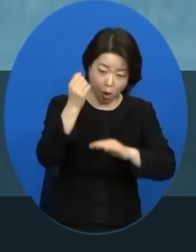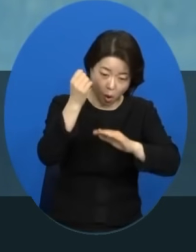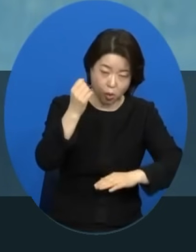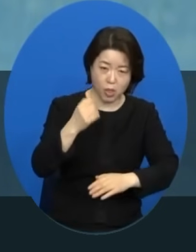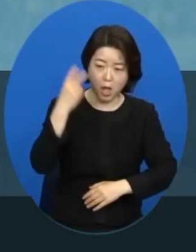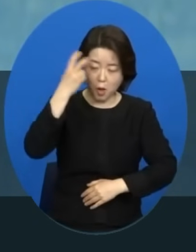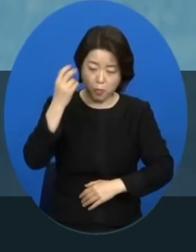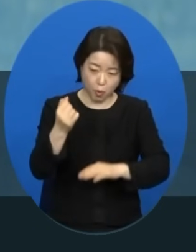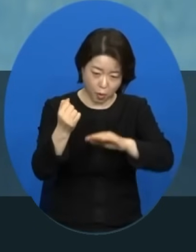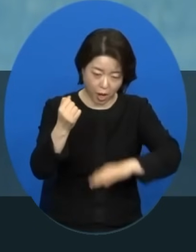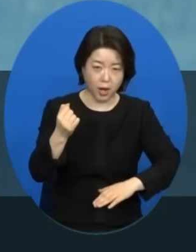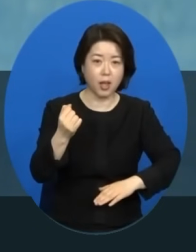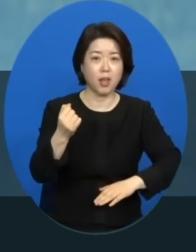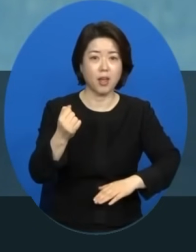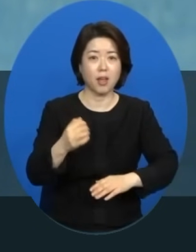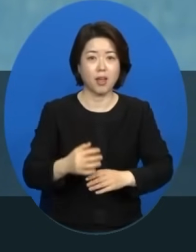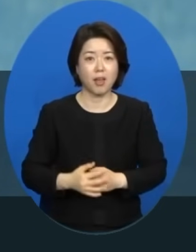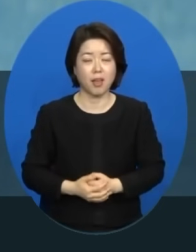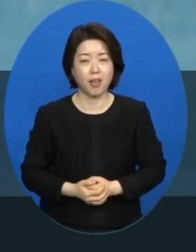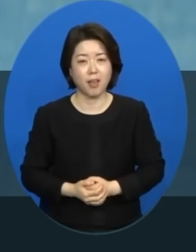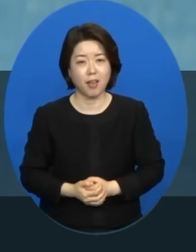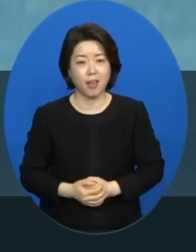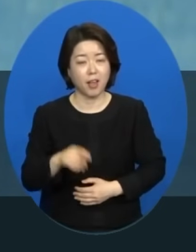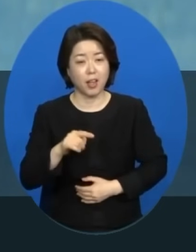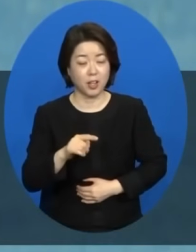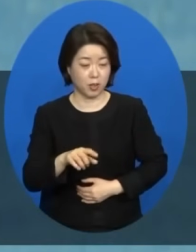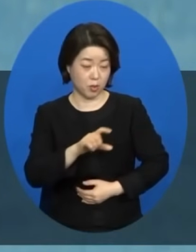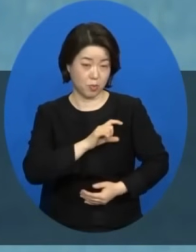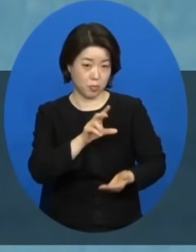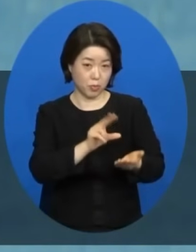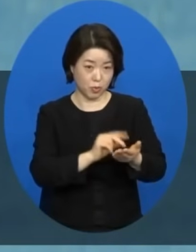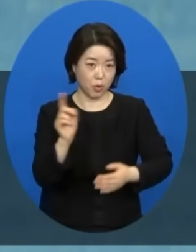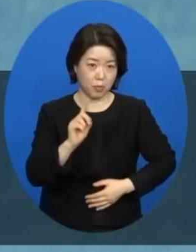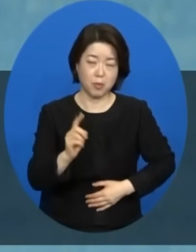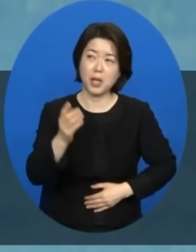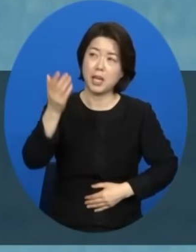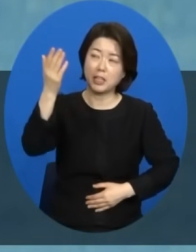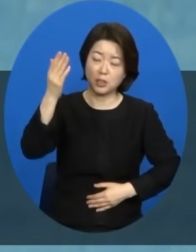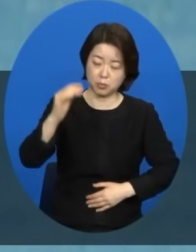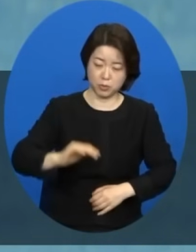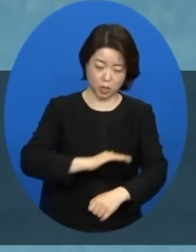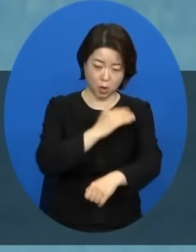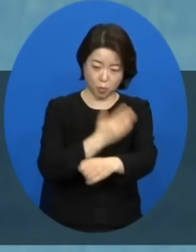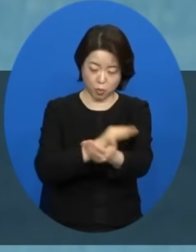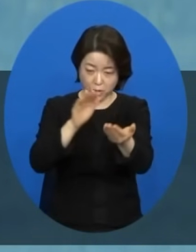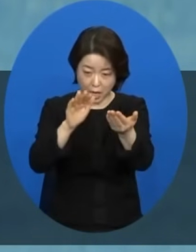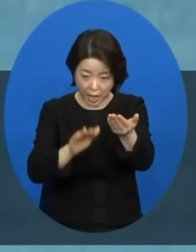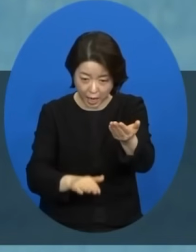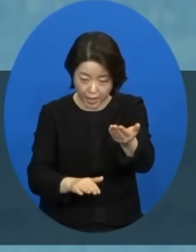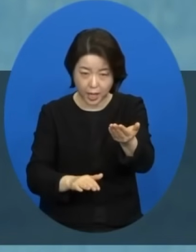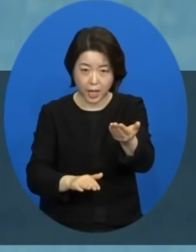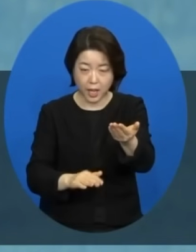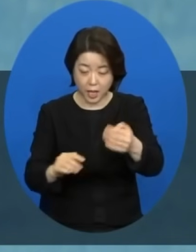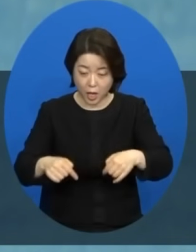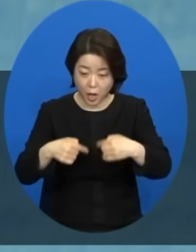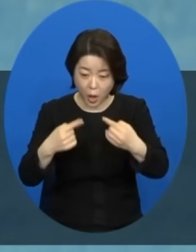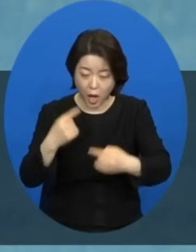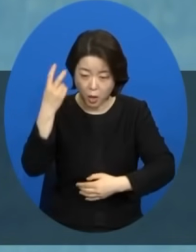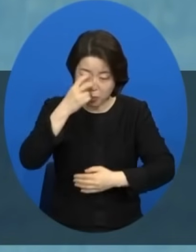아래, 덮개 아래. 근데 이 부제가 이렇게 되어 있습니다. 그분의 권위 아래에 있는 보호하심의